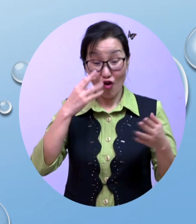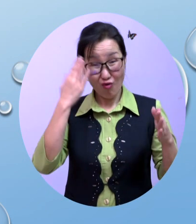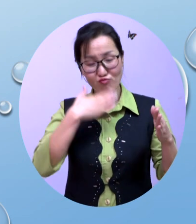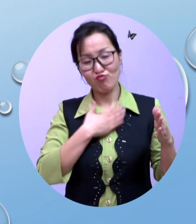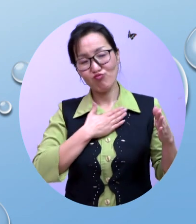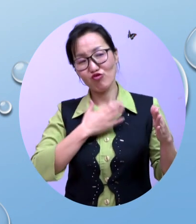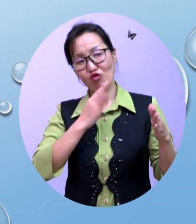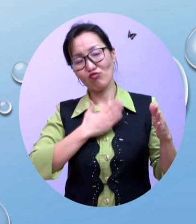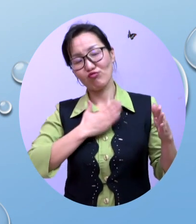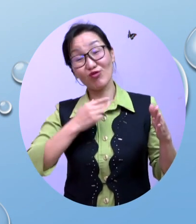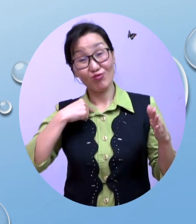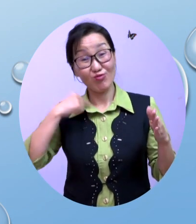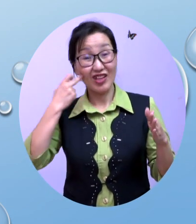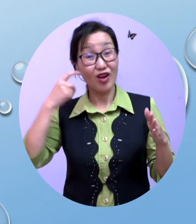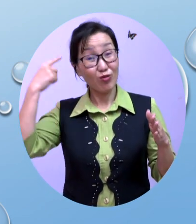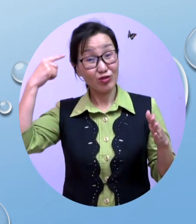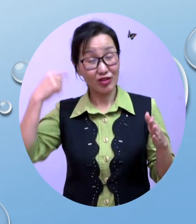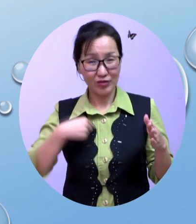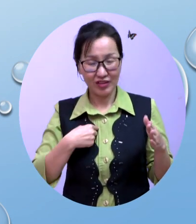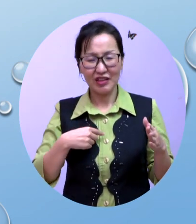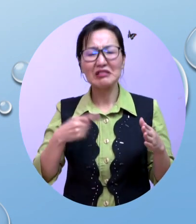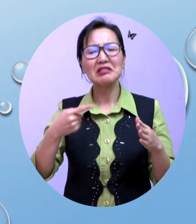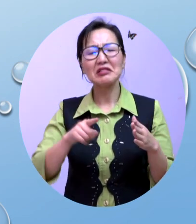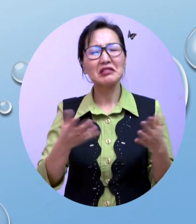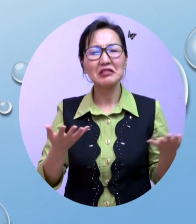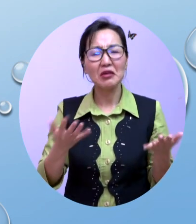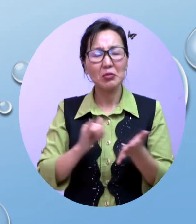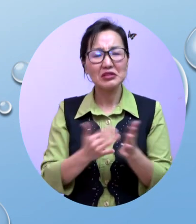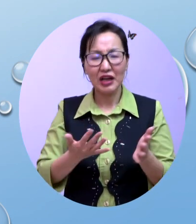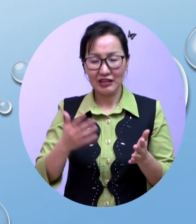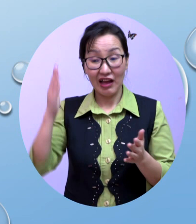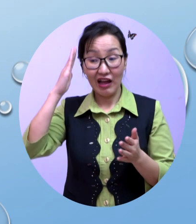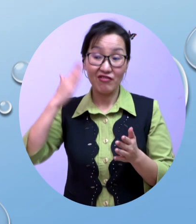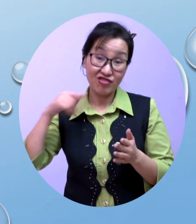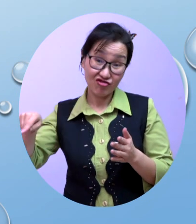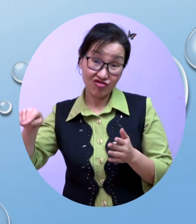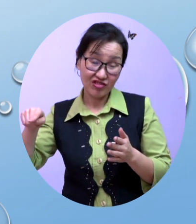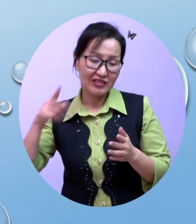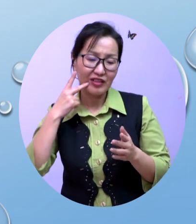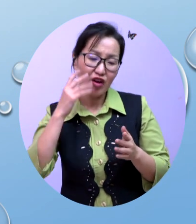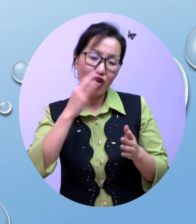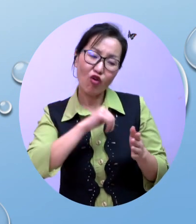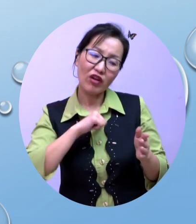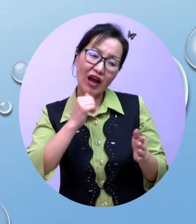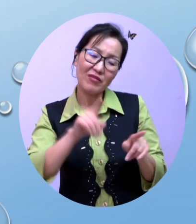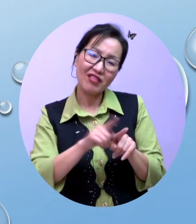байв. Учир нь түүний аав ээж дэнзэн өвөөг яг л өөрийн аав мэт хүндэлж